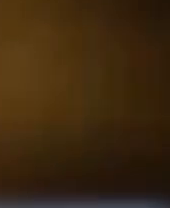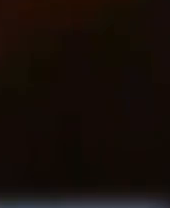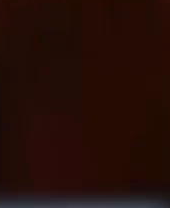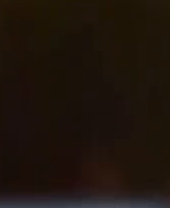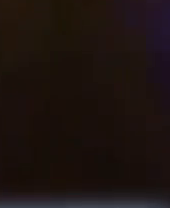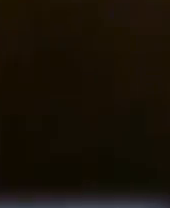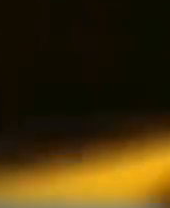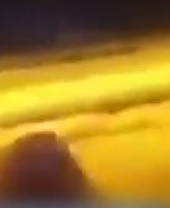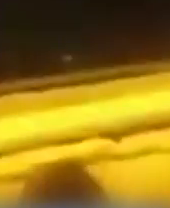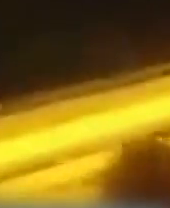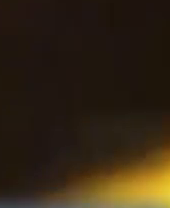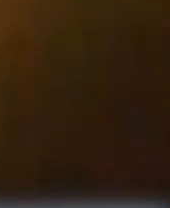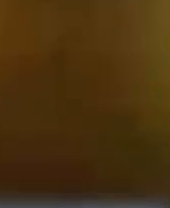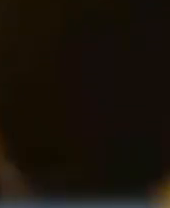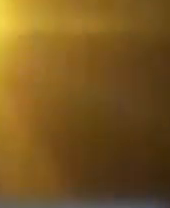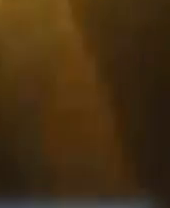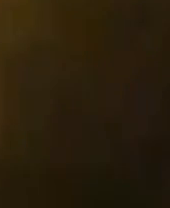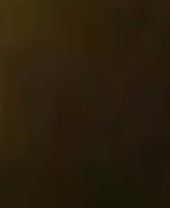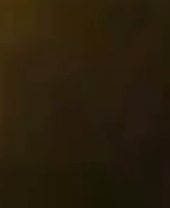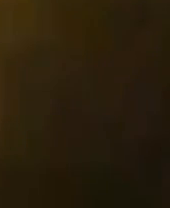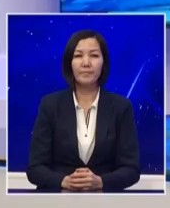Қыдырбайқызы, Жетісу телеарнасы.